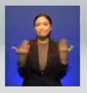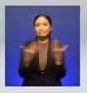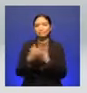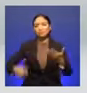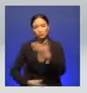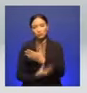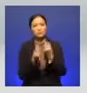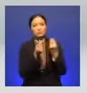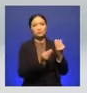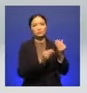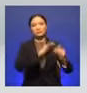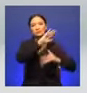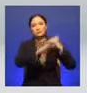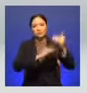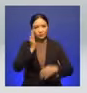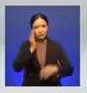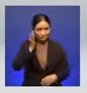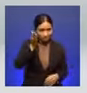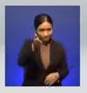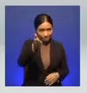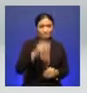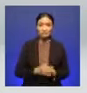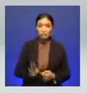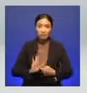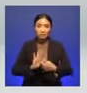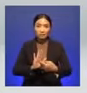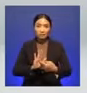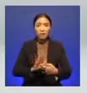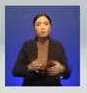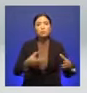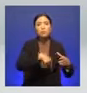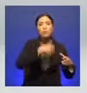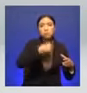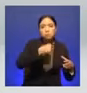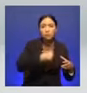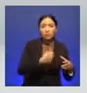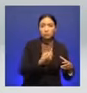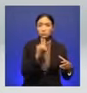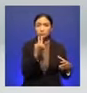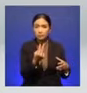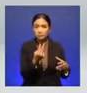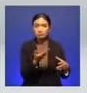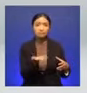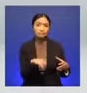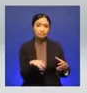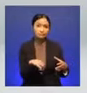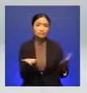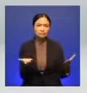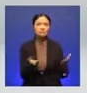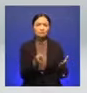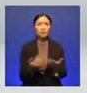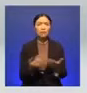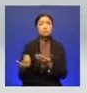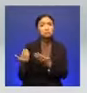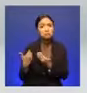พัฒนาต่อไปในอนาคตด้วยยกตัวอย่างอย่างเช่นเรื่องของผู้สูงอายุเนี่ยถ้าเรามองด้านหนึ่งเราอาจจะมองแต่ว่าเอ๊ะมันเป็นภา